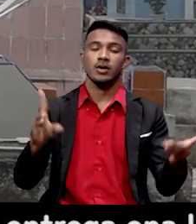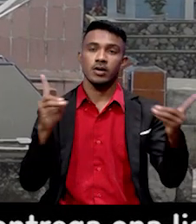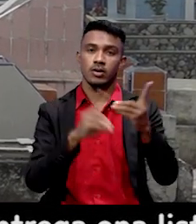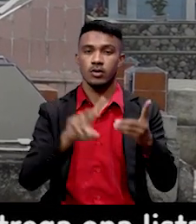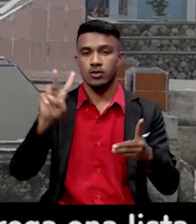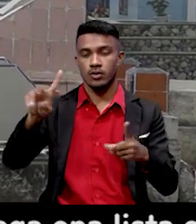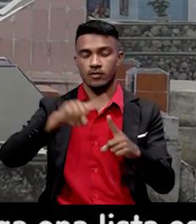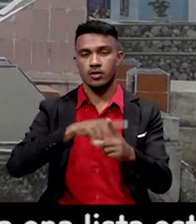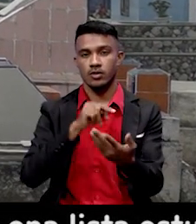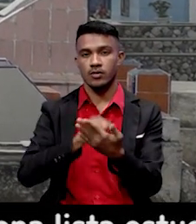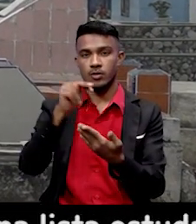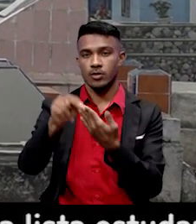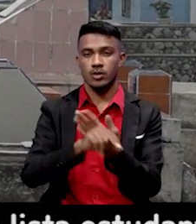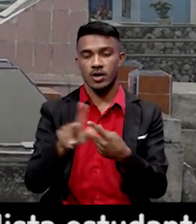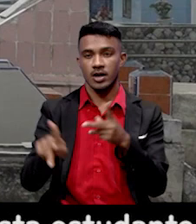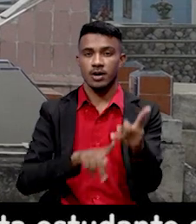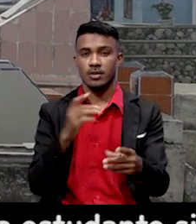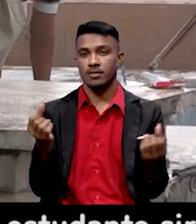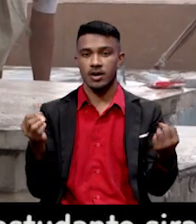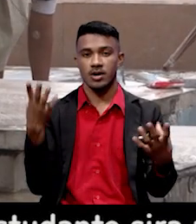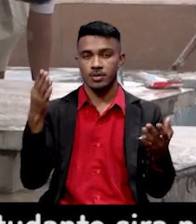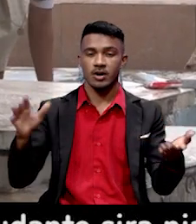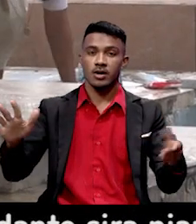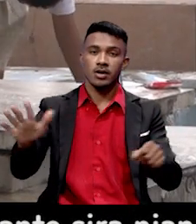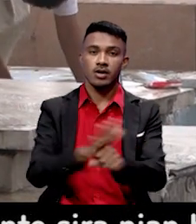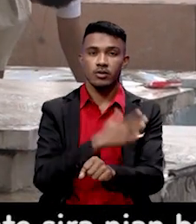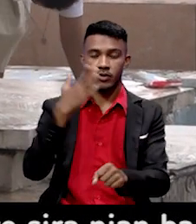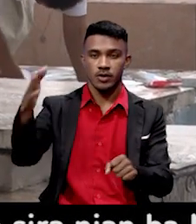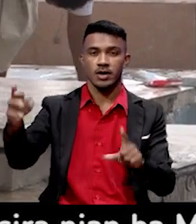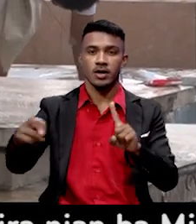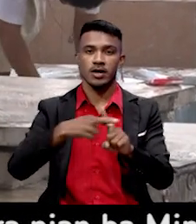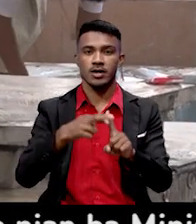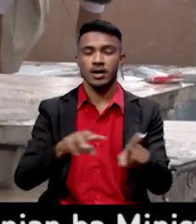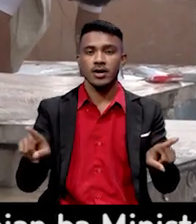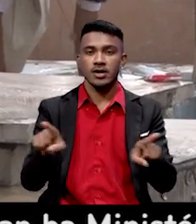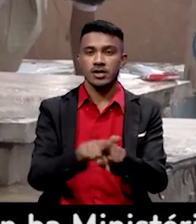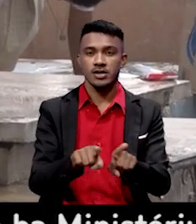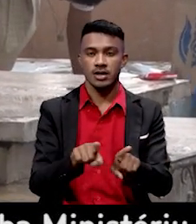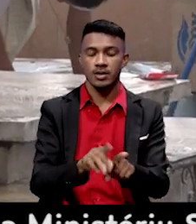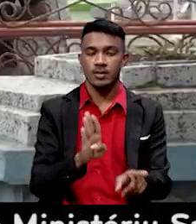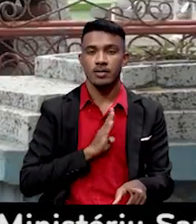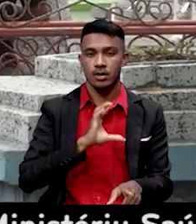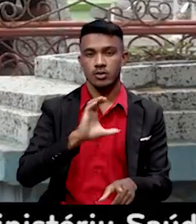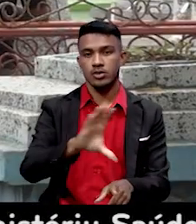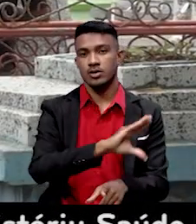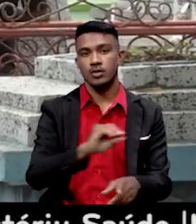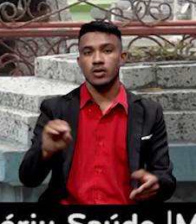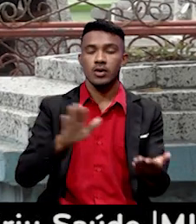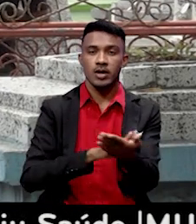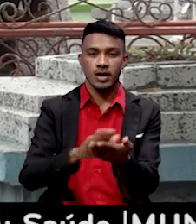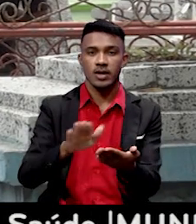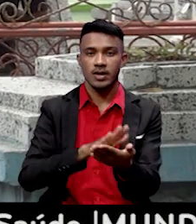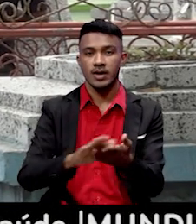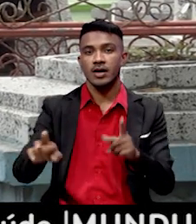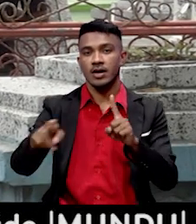de Emeni, comunidade barak, maknakono e a cemitério público sira, anesan Santa Cruz, no Becusi, onde a Mos, no Hadia Rate, tambalorum